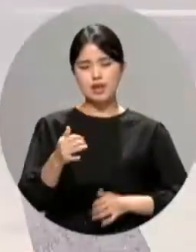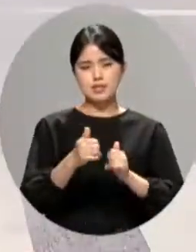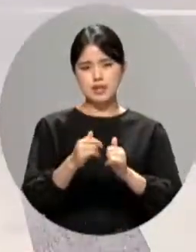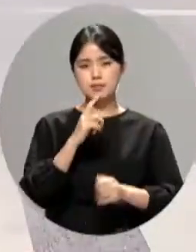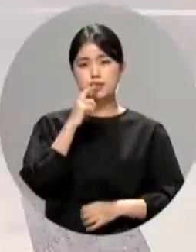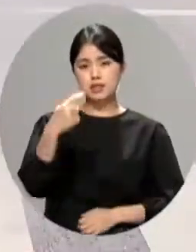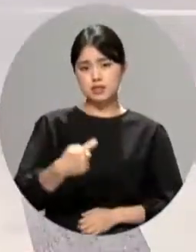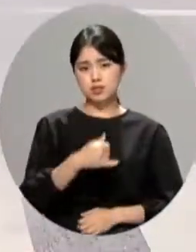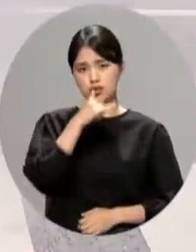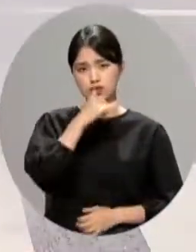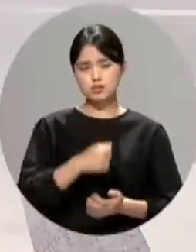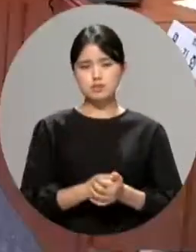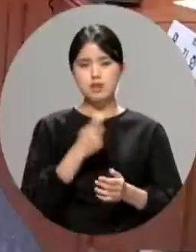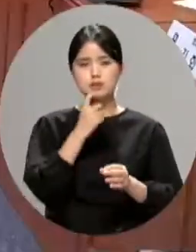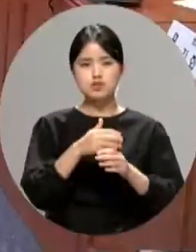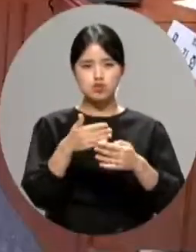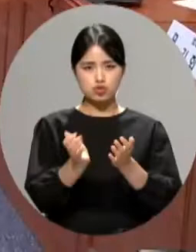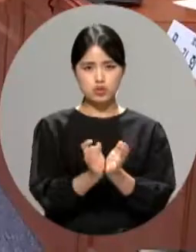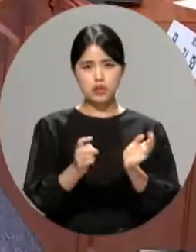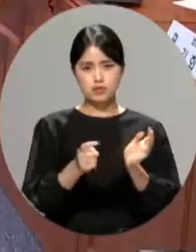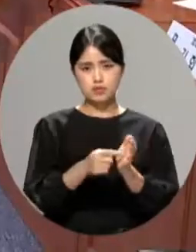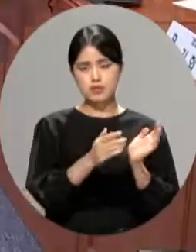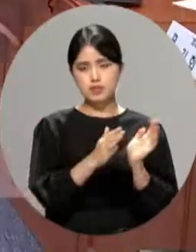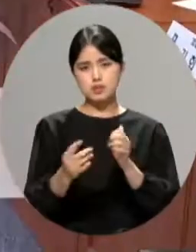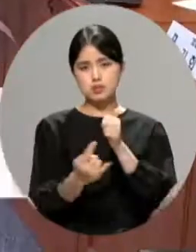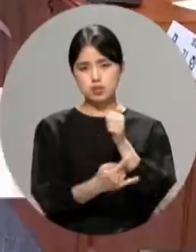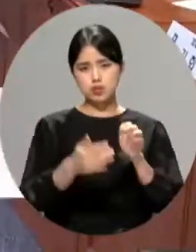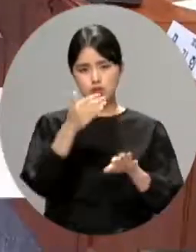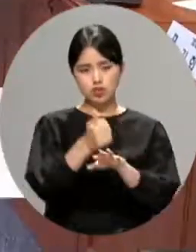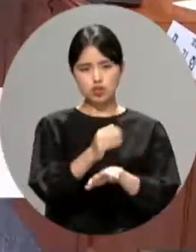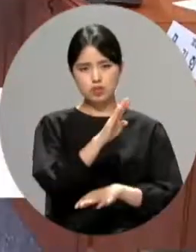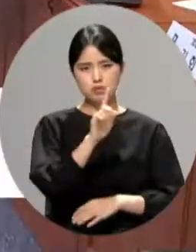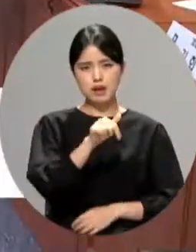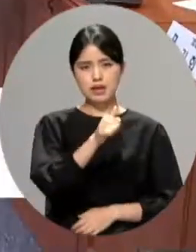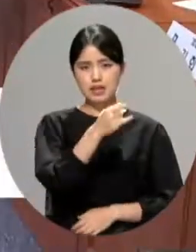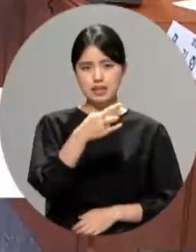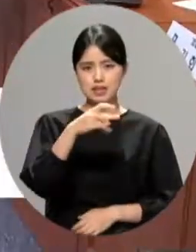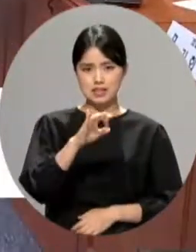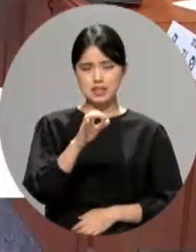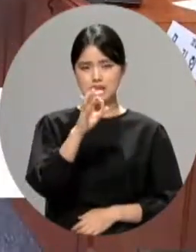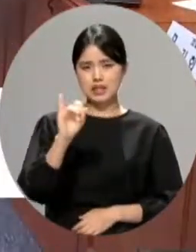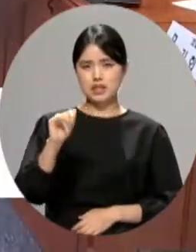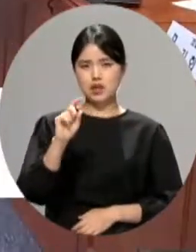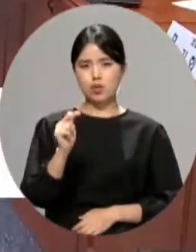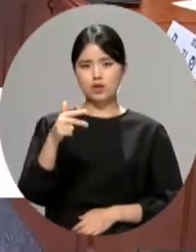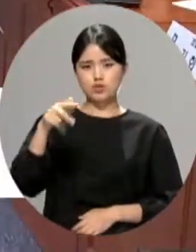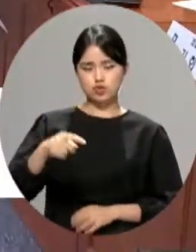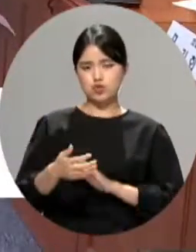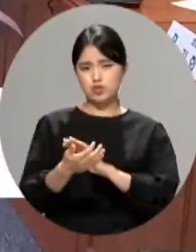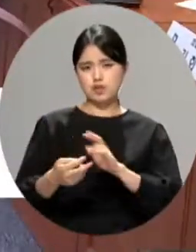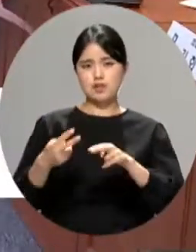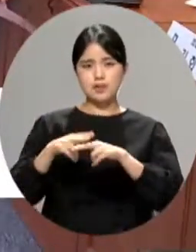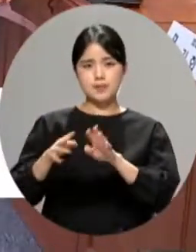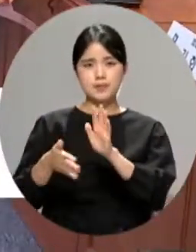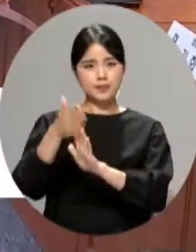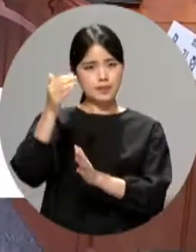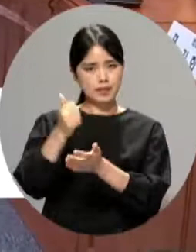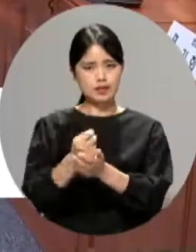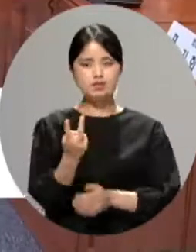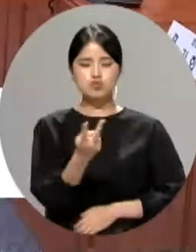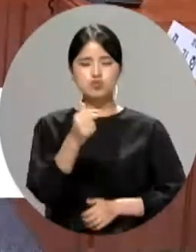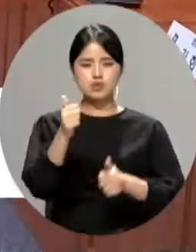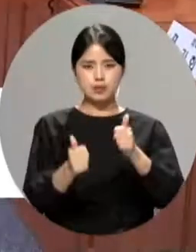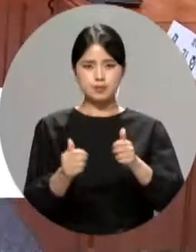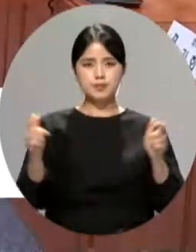나섰습니다. 민주당 비대위는 결국 박희승 전 위원장과 이완주 전 남원시장의 양자 대결로